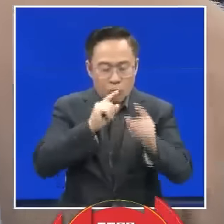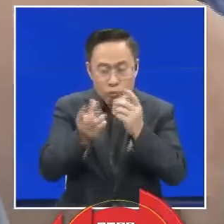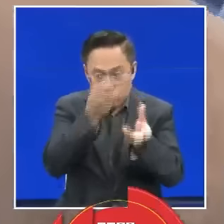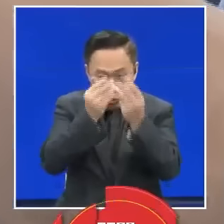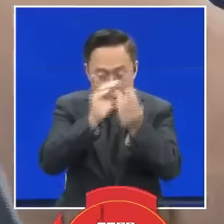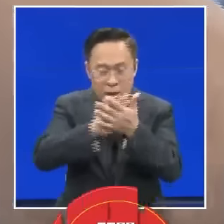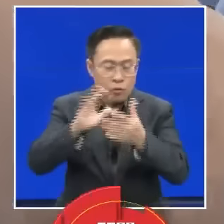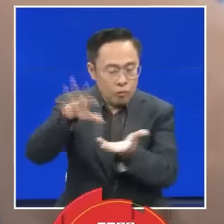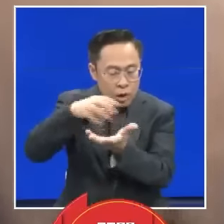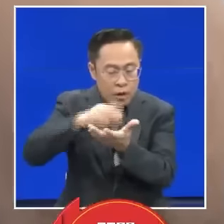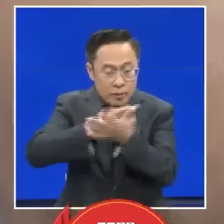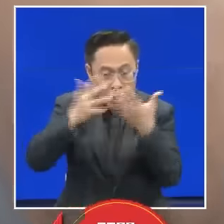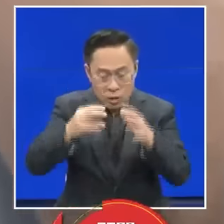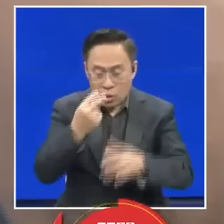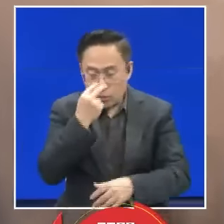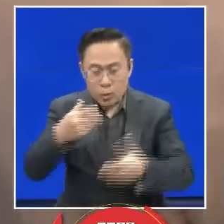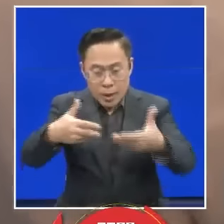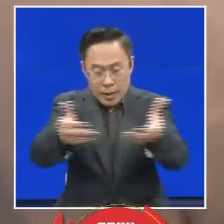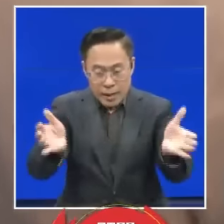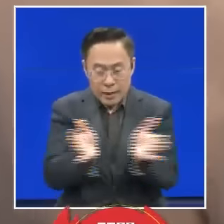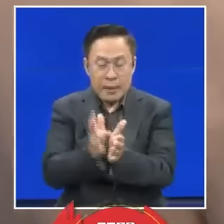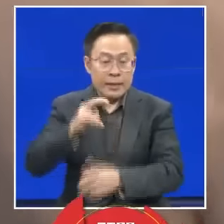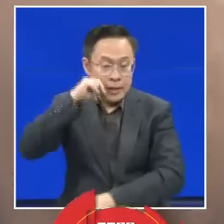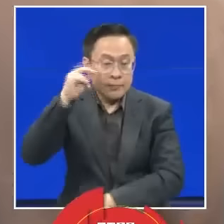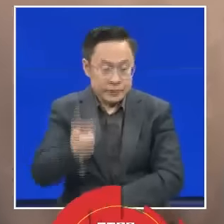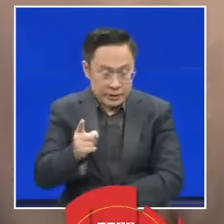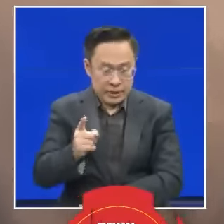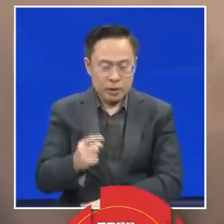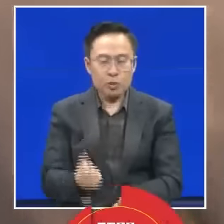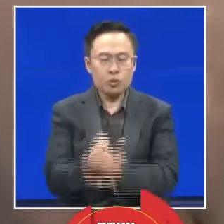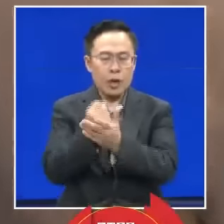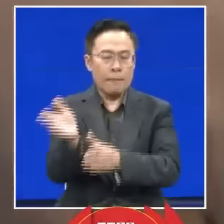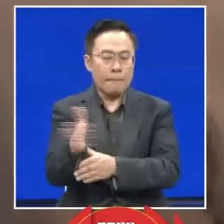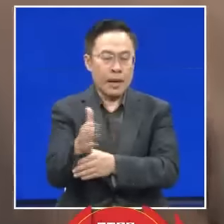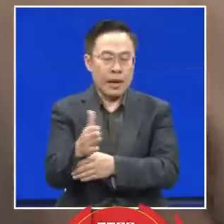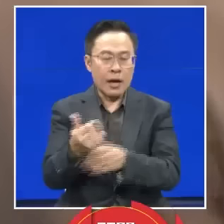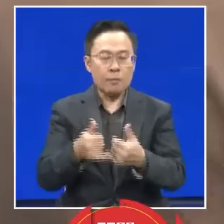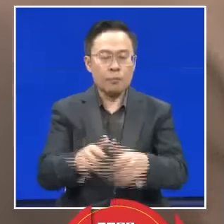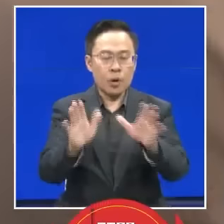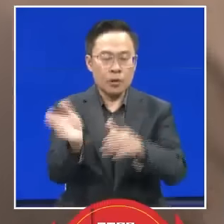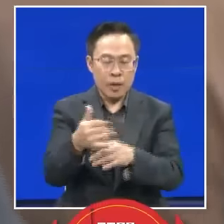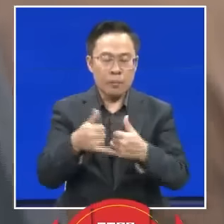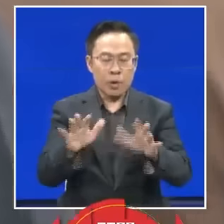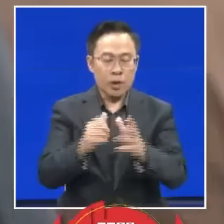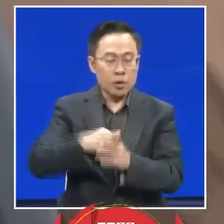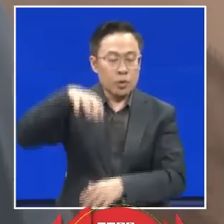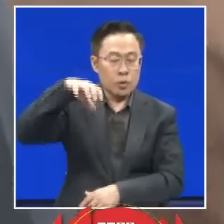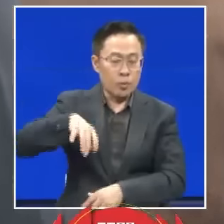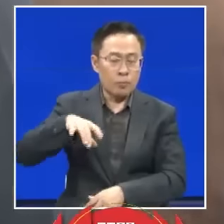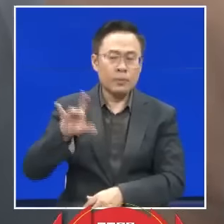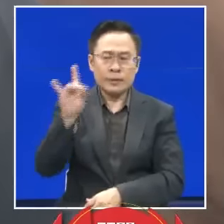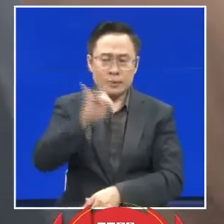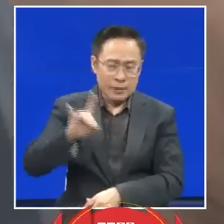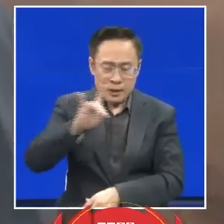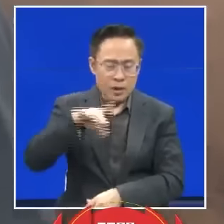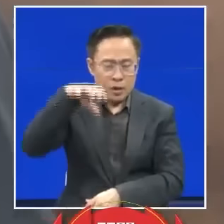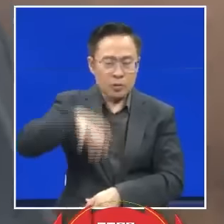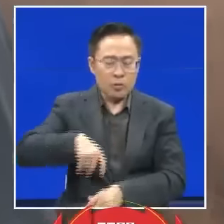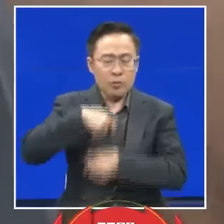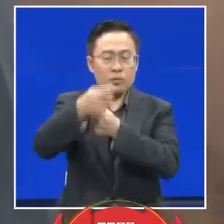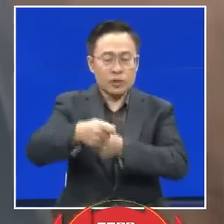ในหนองเขียวนะครับซึ่งเพื่อปล่อยพันปลาน้ำจืดนะครับจากกรมประมงกระทรวงเกษตรและสหกรณ์ลงในหนองเขียวจำนวนกว่